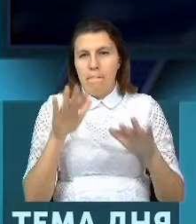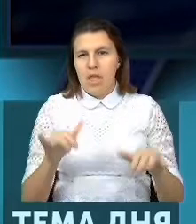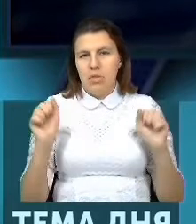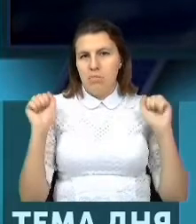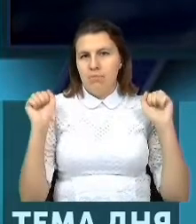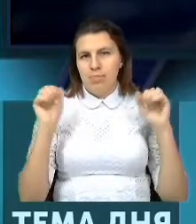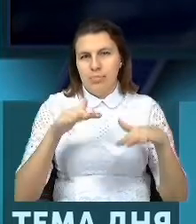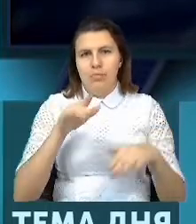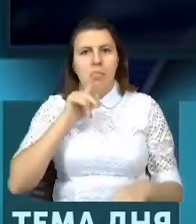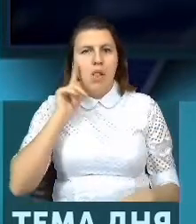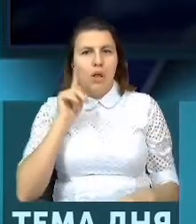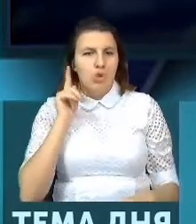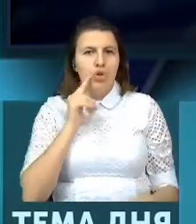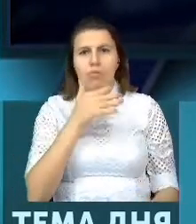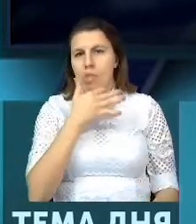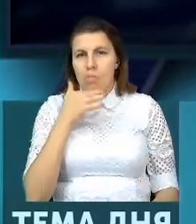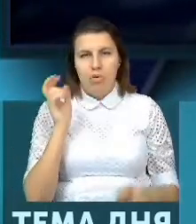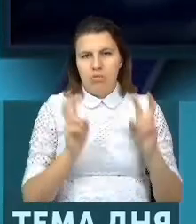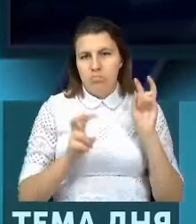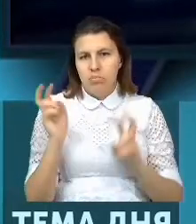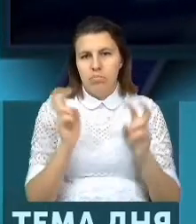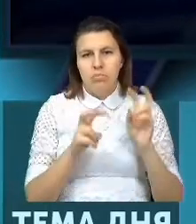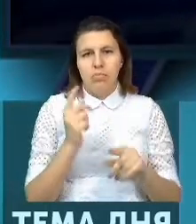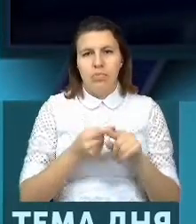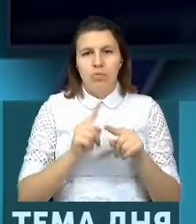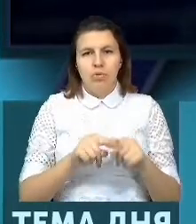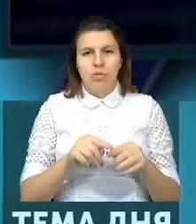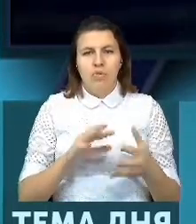среди молодежи, потому что идти-то больше некуда было в принципе.